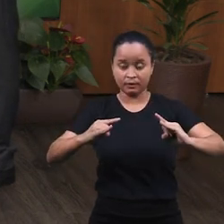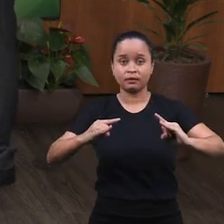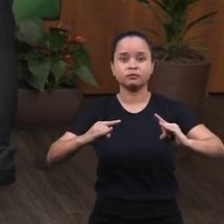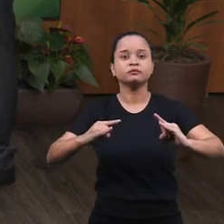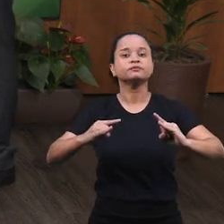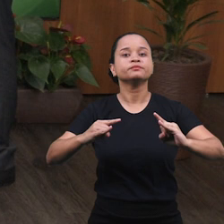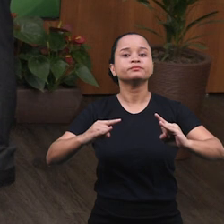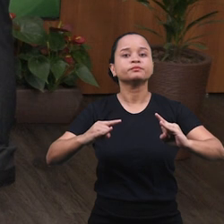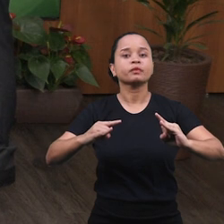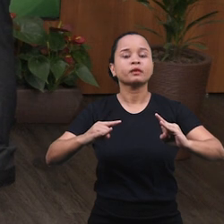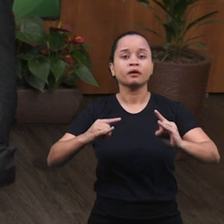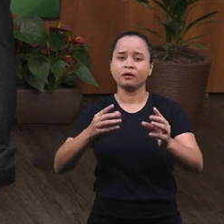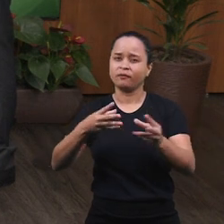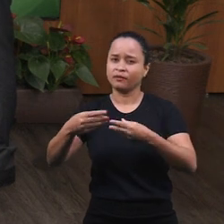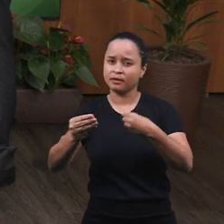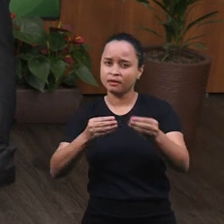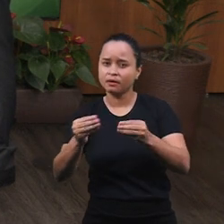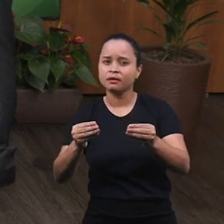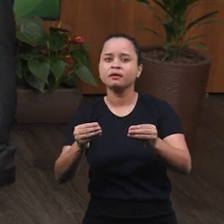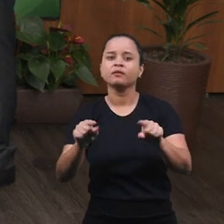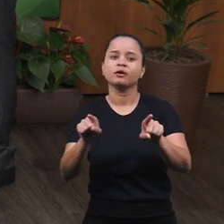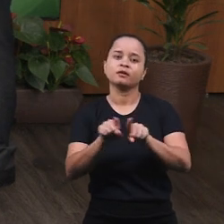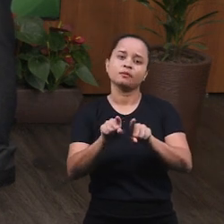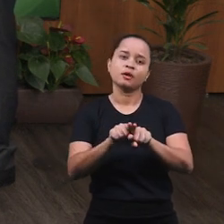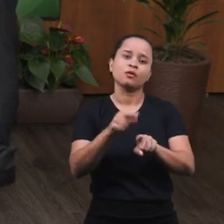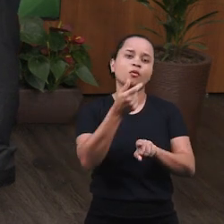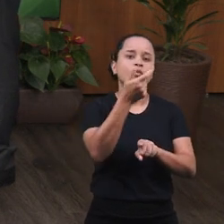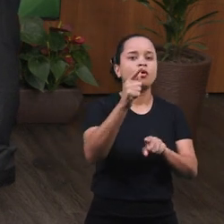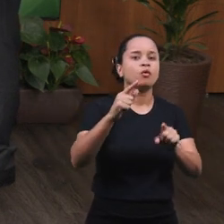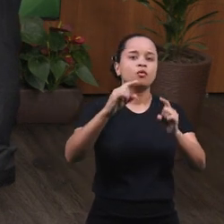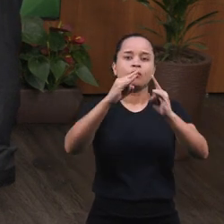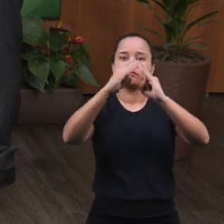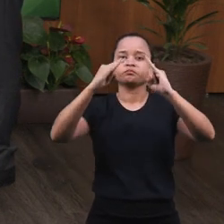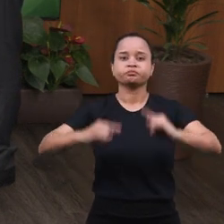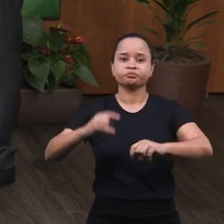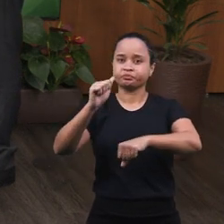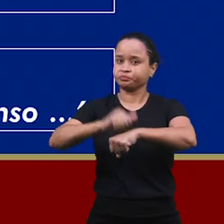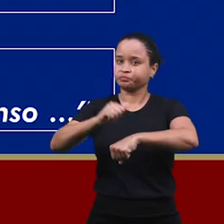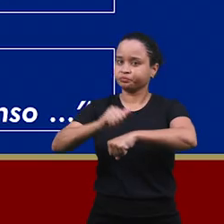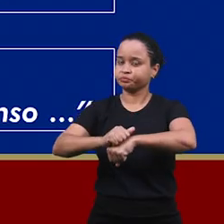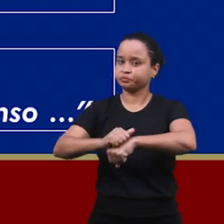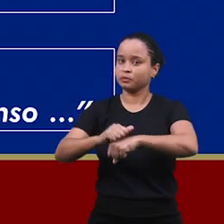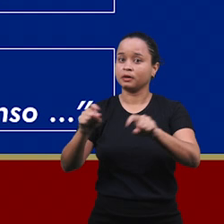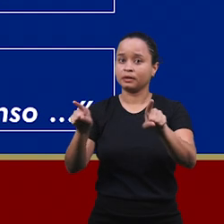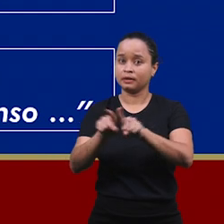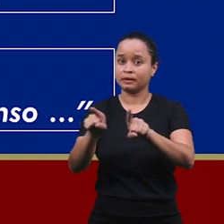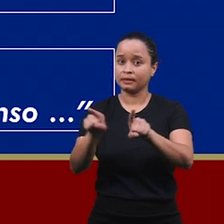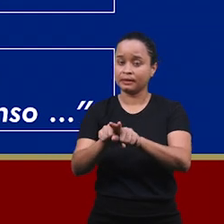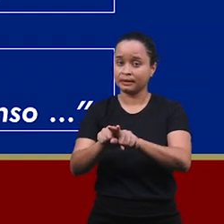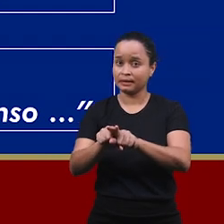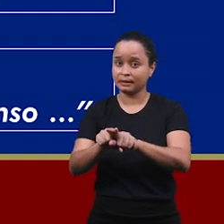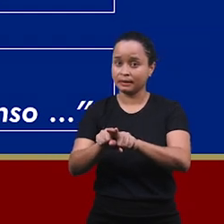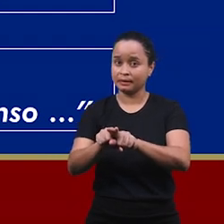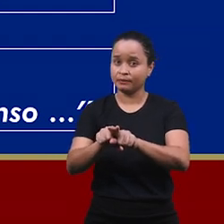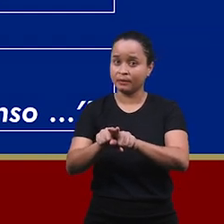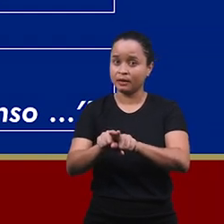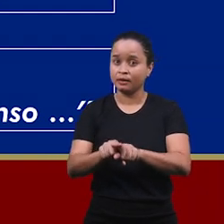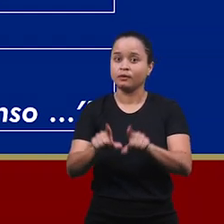qui était le tabernacle, après le temple physique, effectivement, la présence